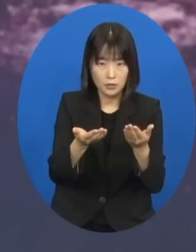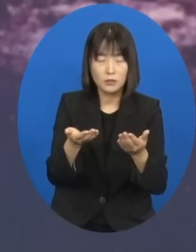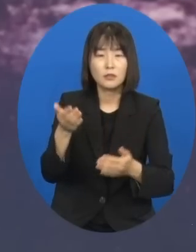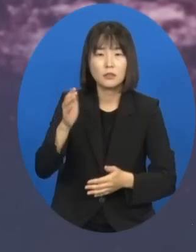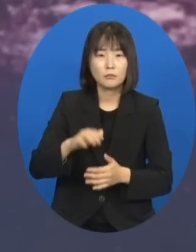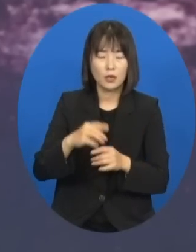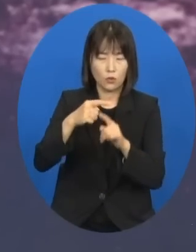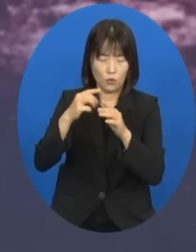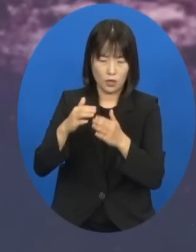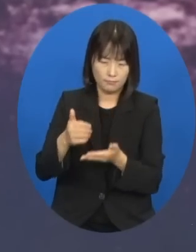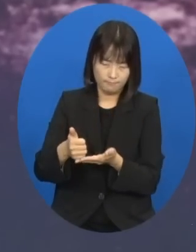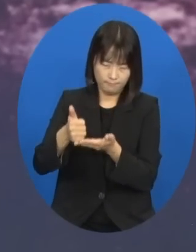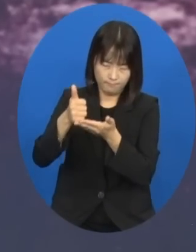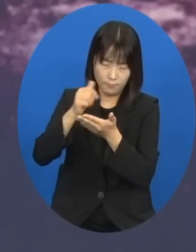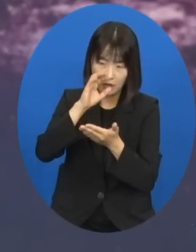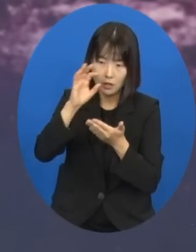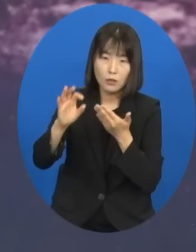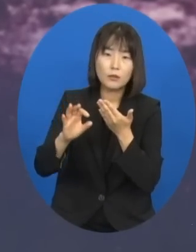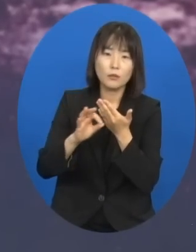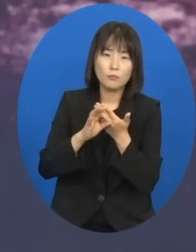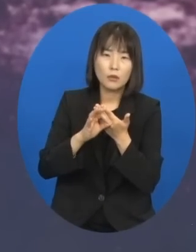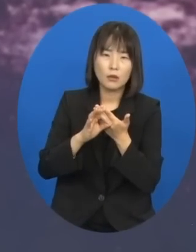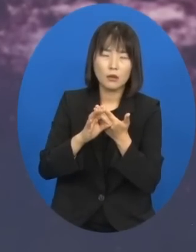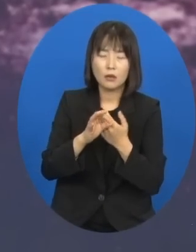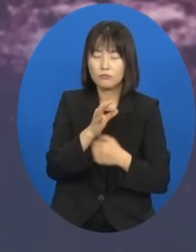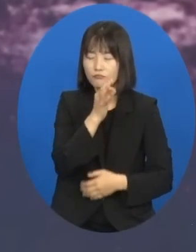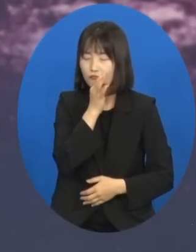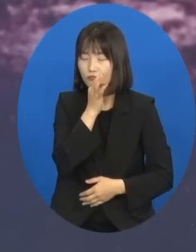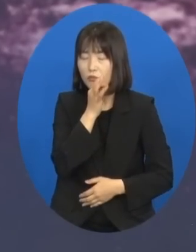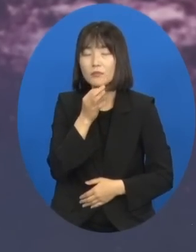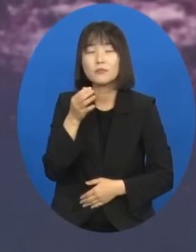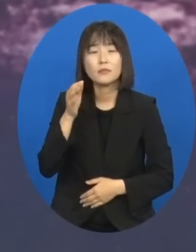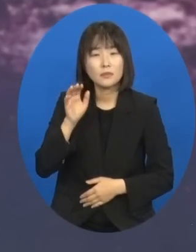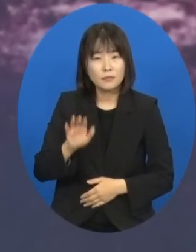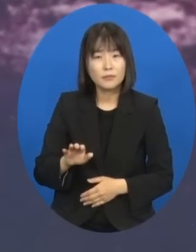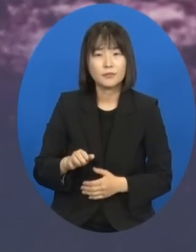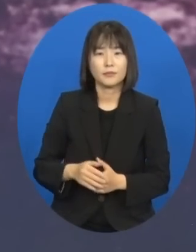교회를 섬기다가 보면요 참 부끄럽긴 하지만 야,